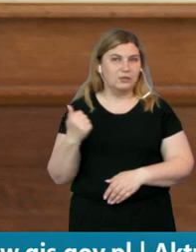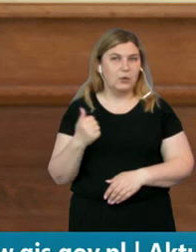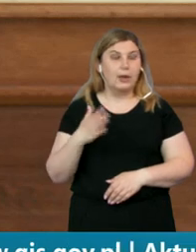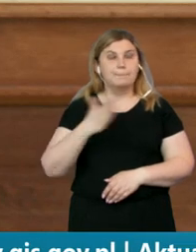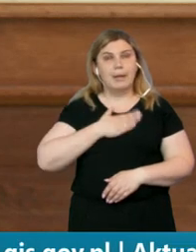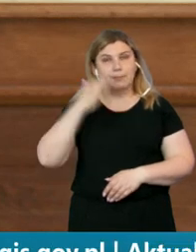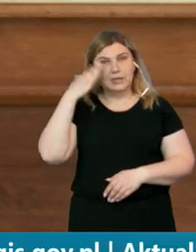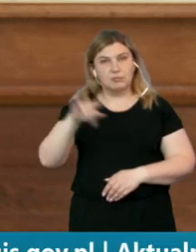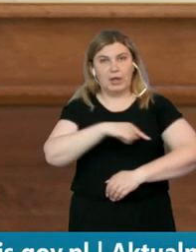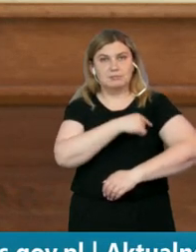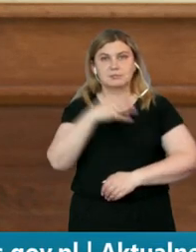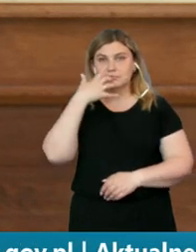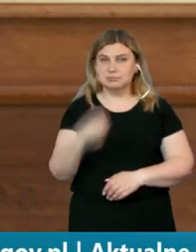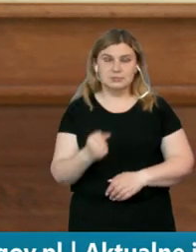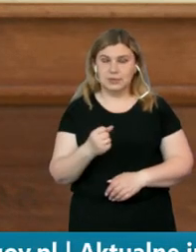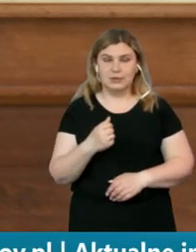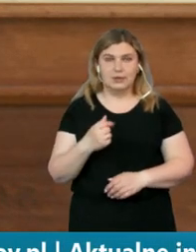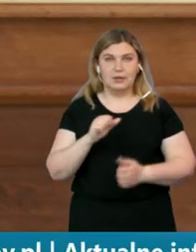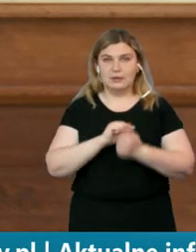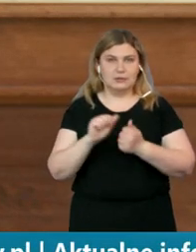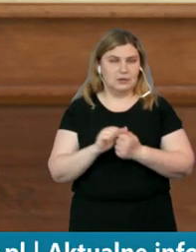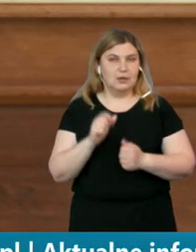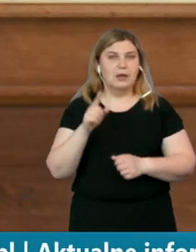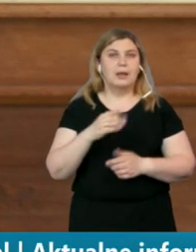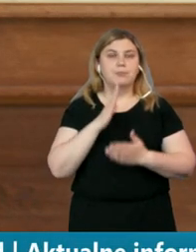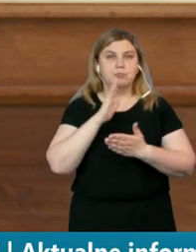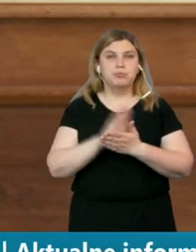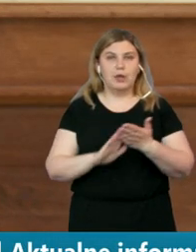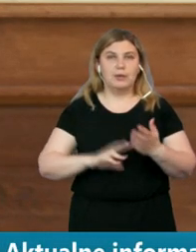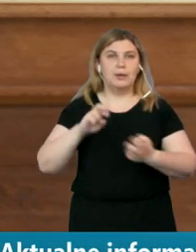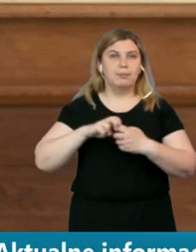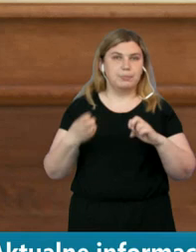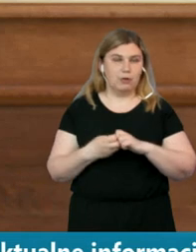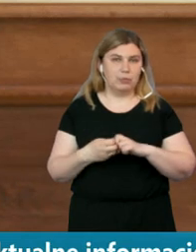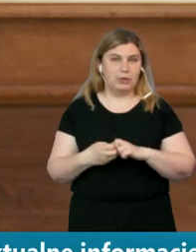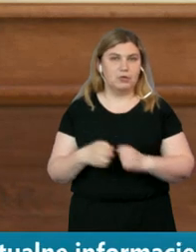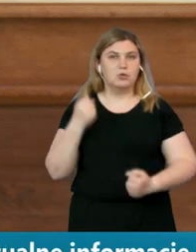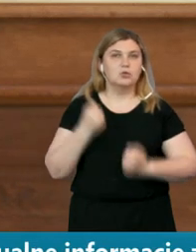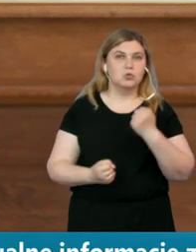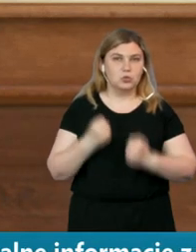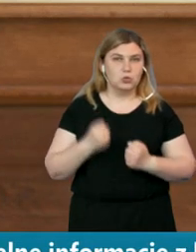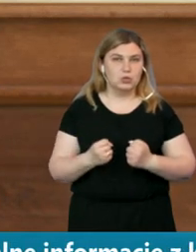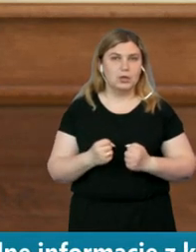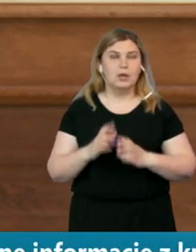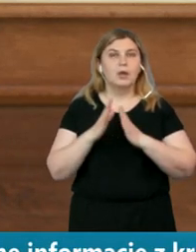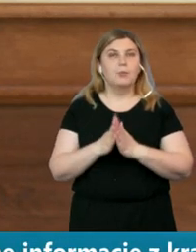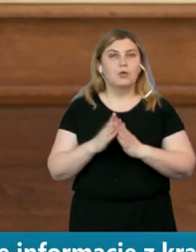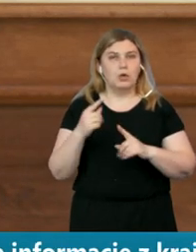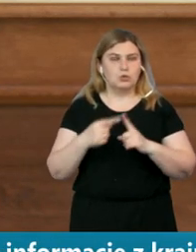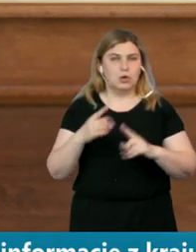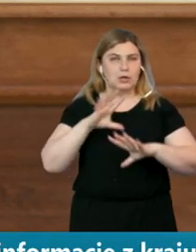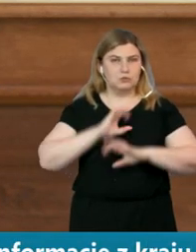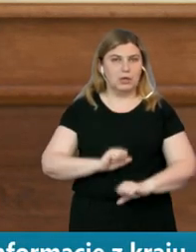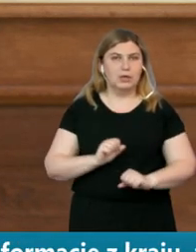że ta wysoka temperatura za bardzo nam nie zaszkodzi. Jeszcze raz przepraszam za kłopoty i trudności. Proszę o trochę cierpliwości,